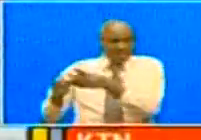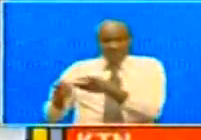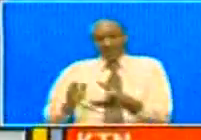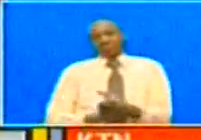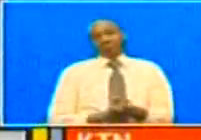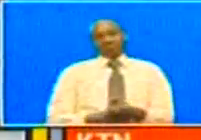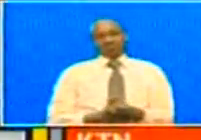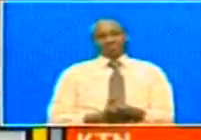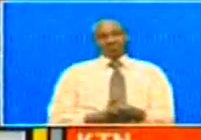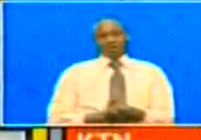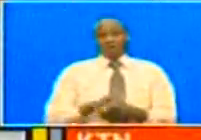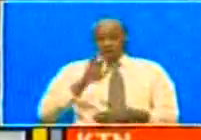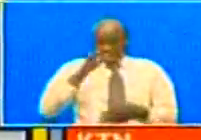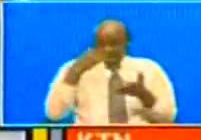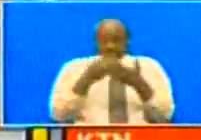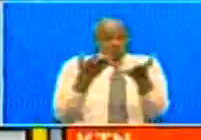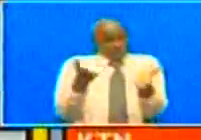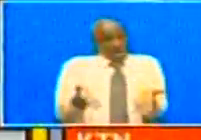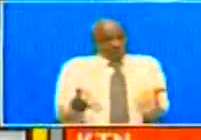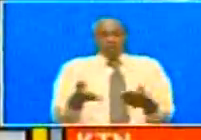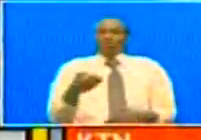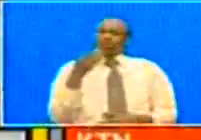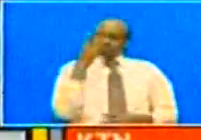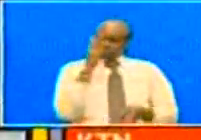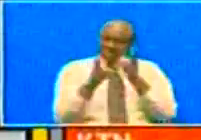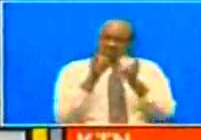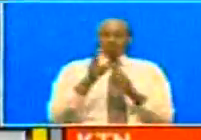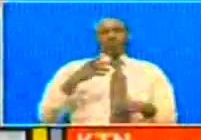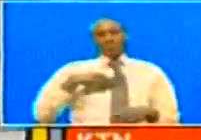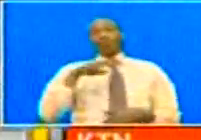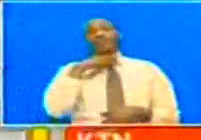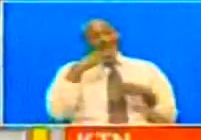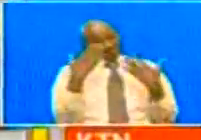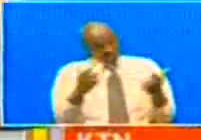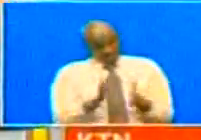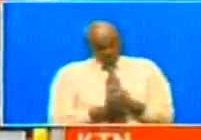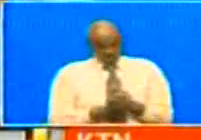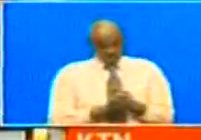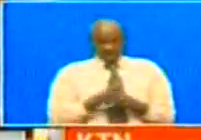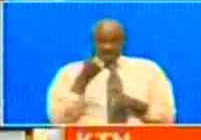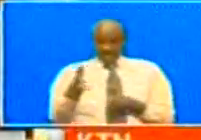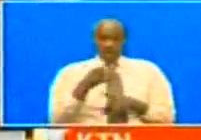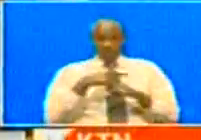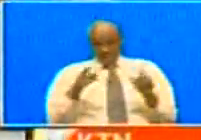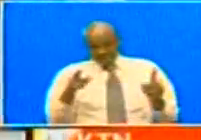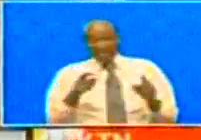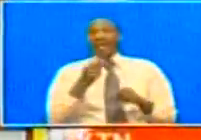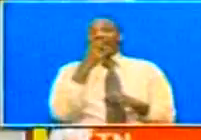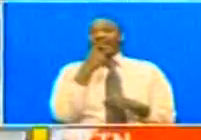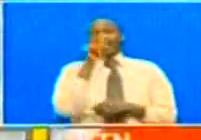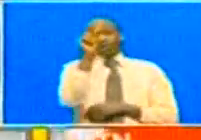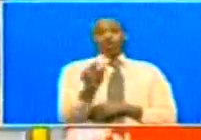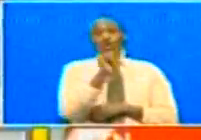kiholela. Kufikia sasa watu zaidi ya 22 wameripotiwa kuuawa, huku kulingana na shirika la Msalaba